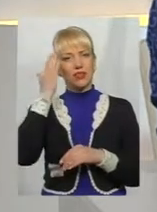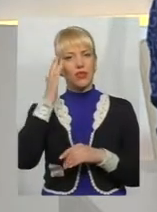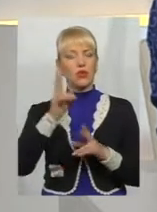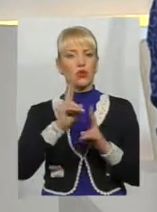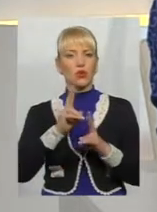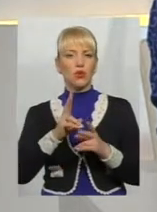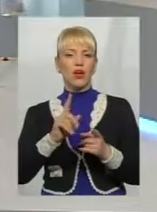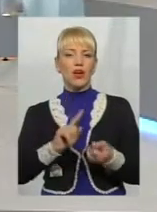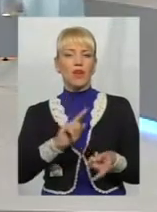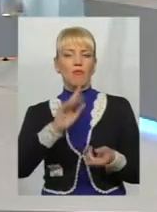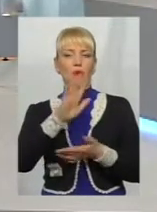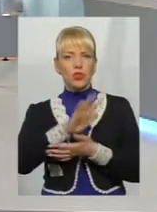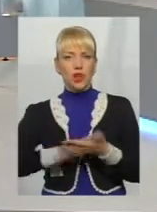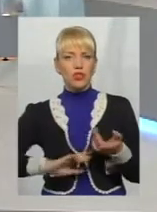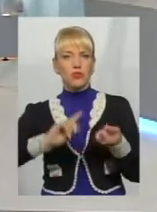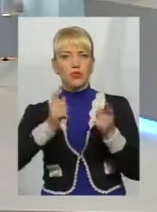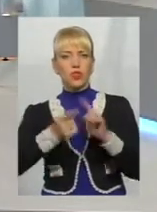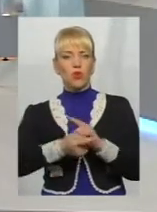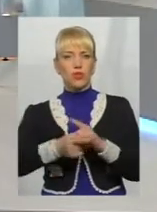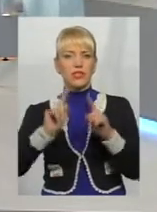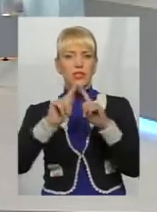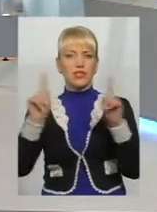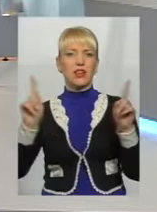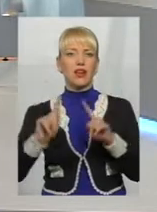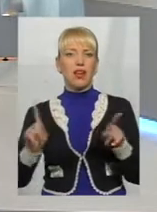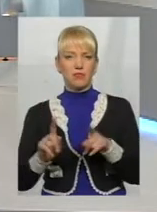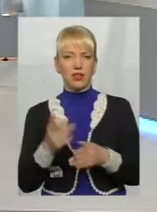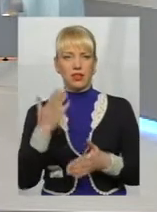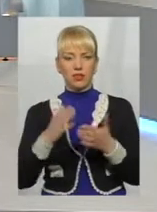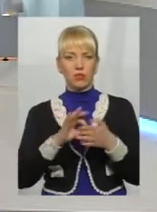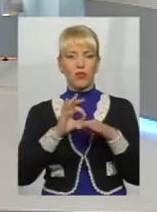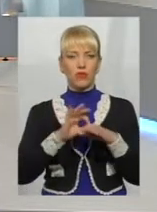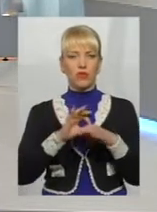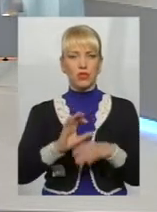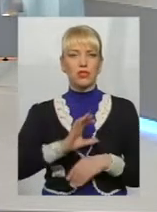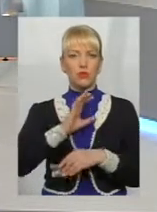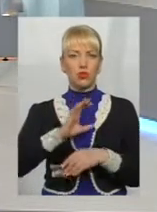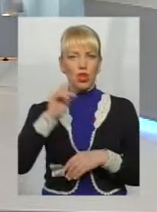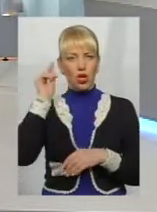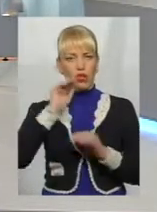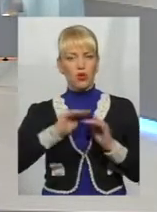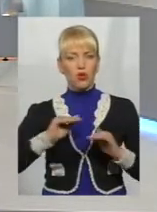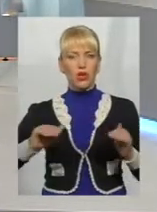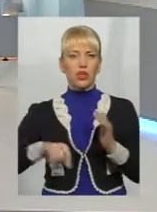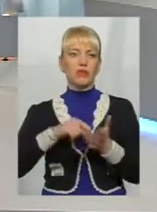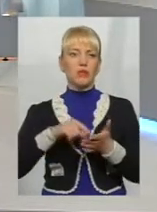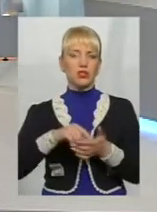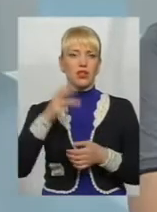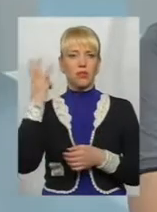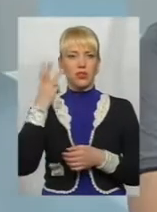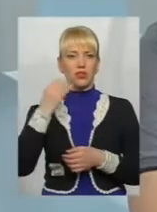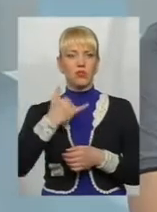спорту? Ну, якщо ми проводимо спартакіаду школярів міста Хмельницького, у